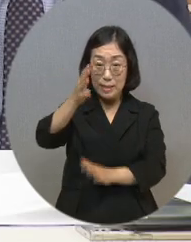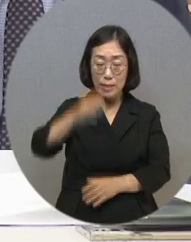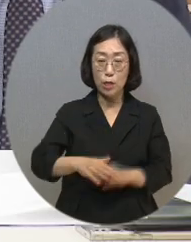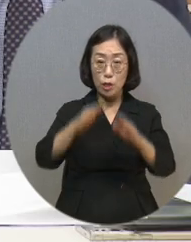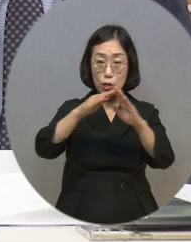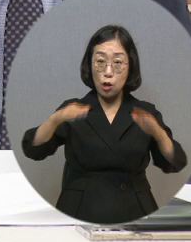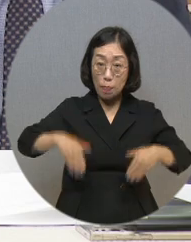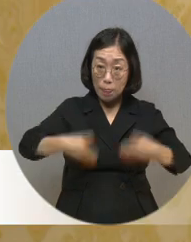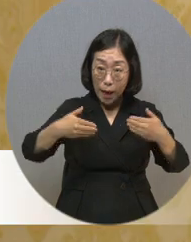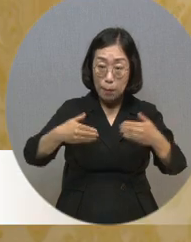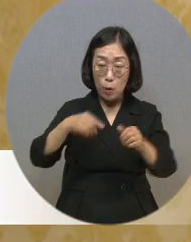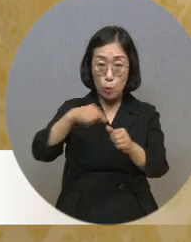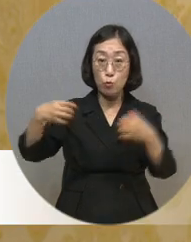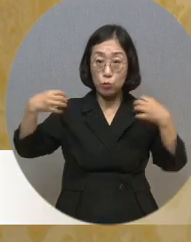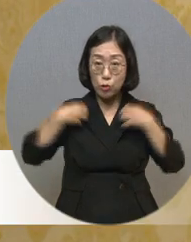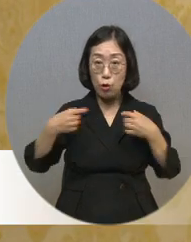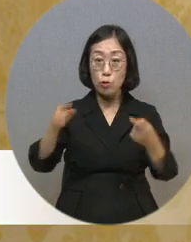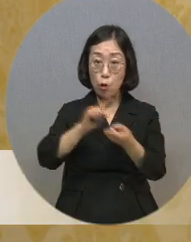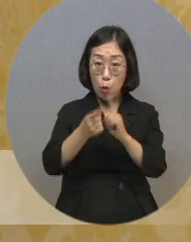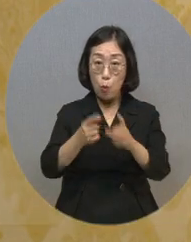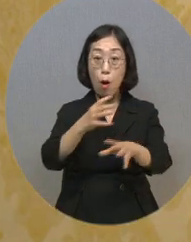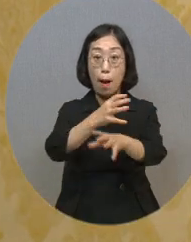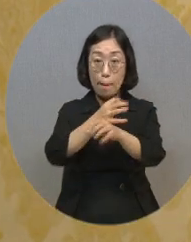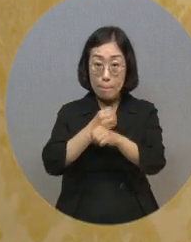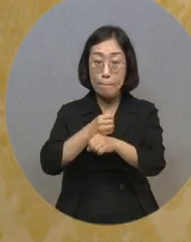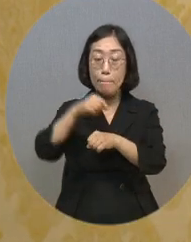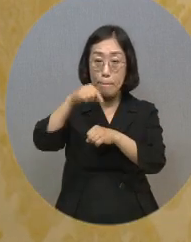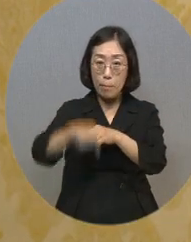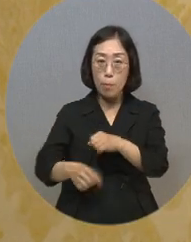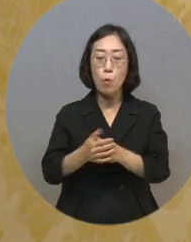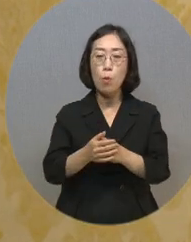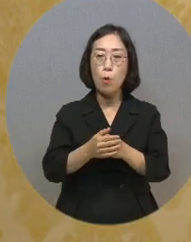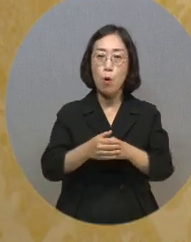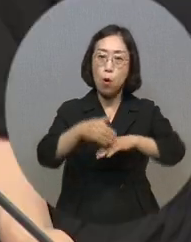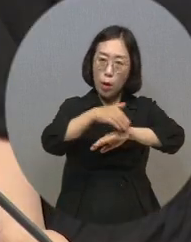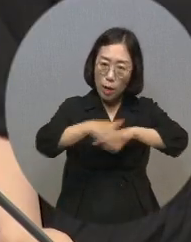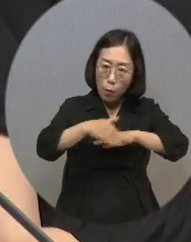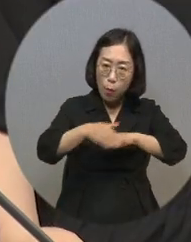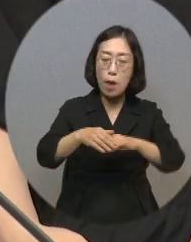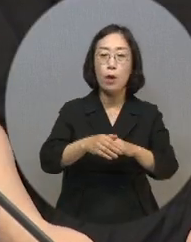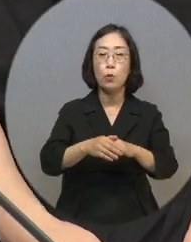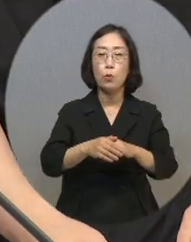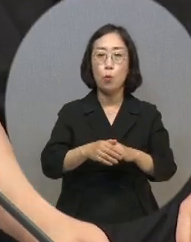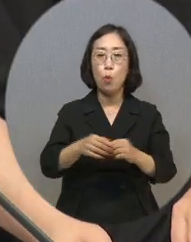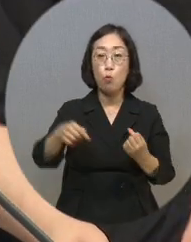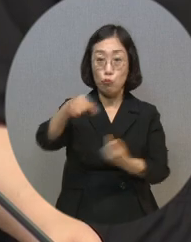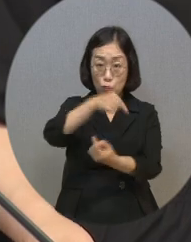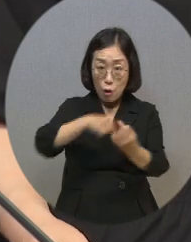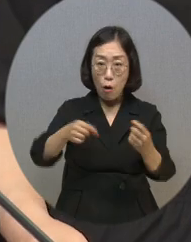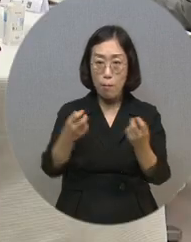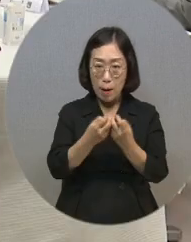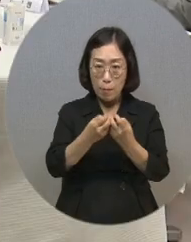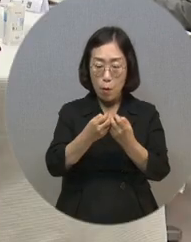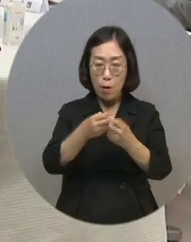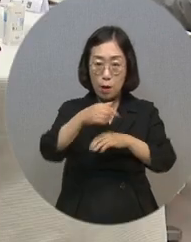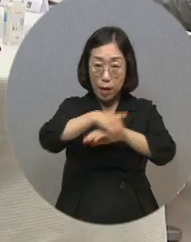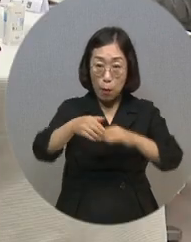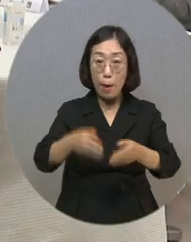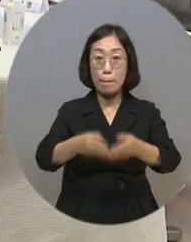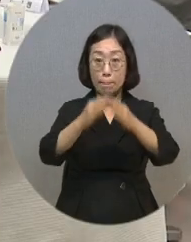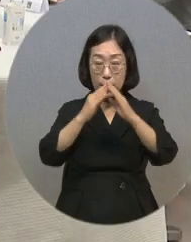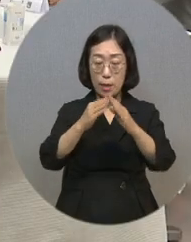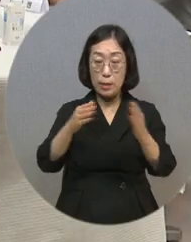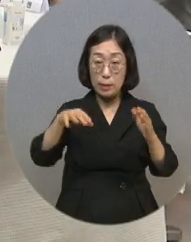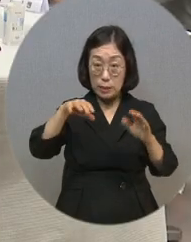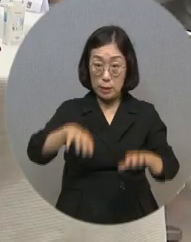전남교육청 업무협약은 교육발전특구 시범지역 운영기획서 마련, 교육발전전략 수립, 지역인재